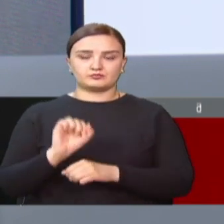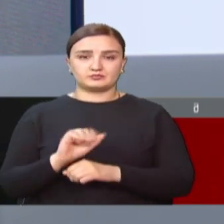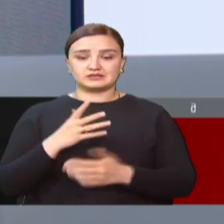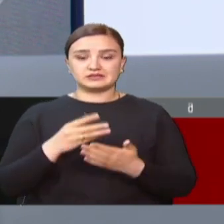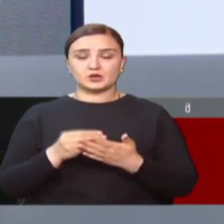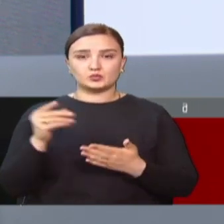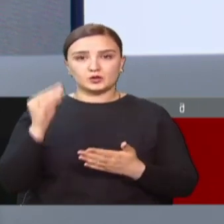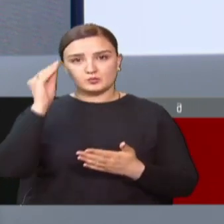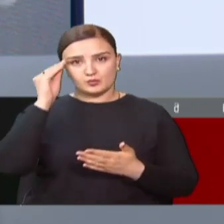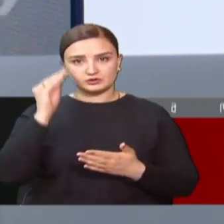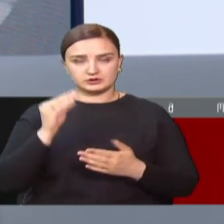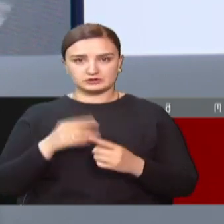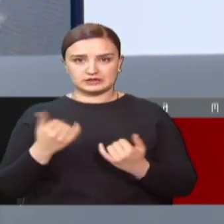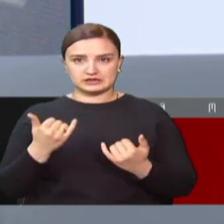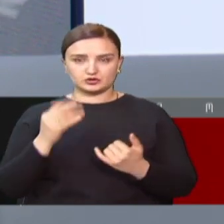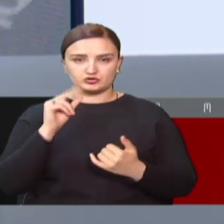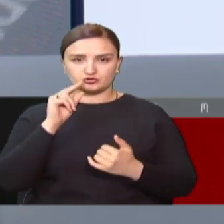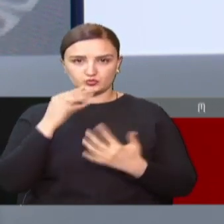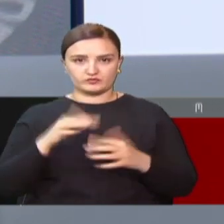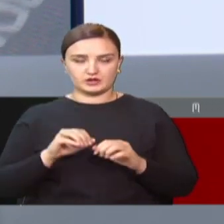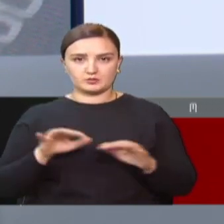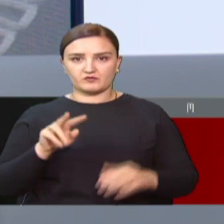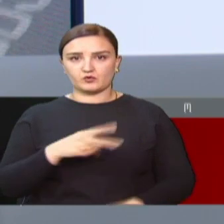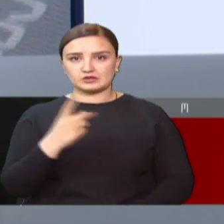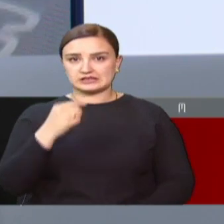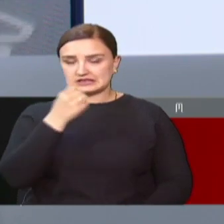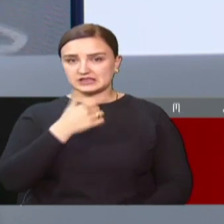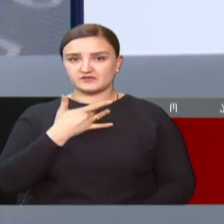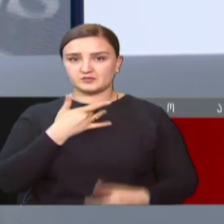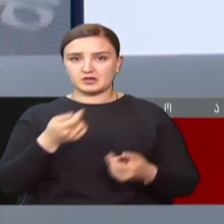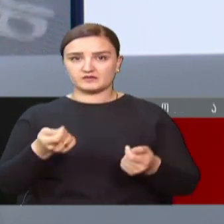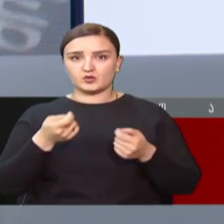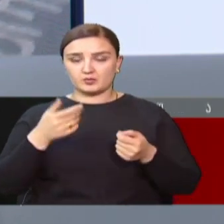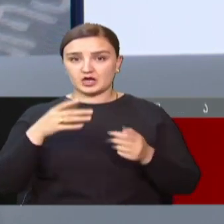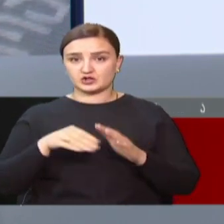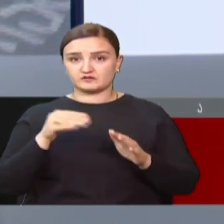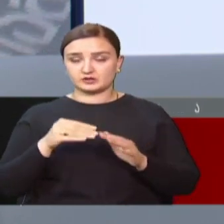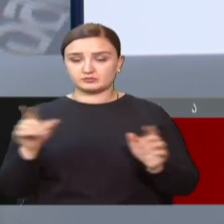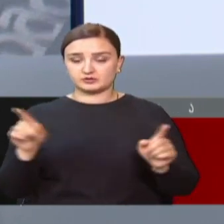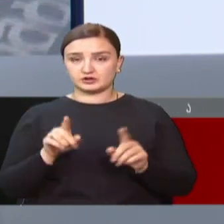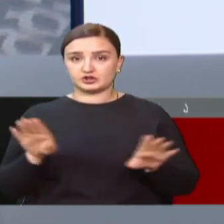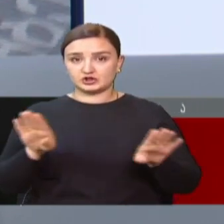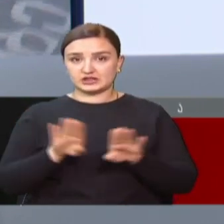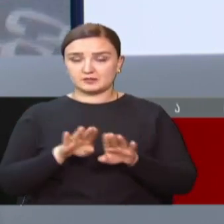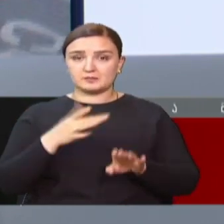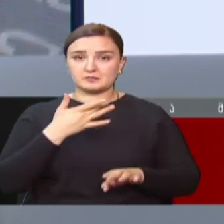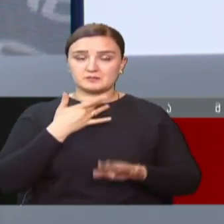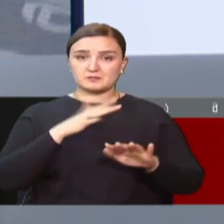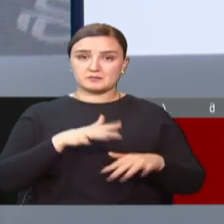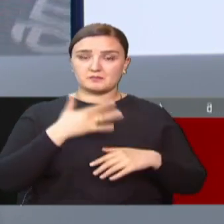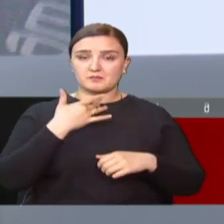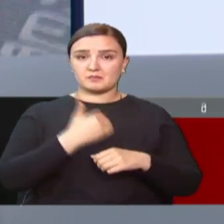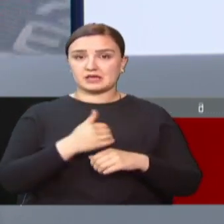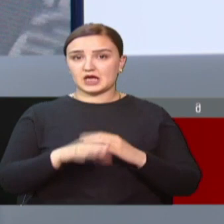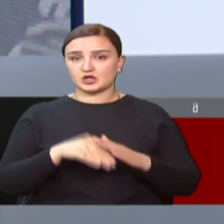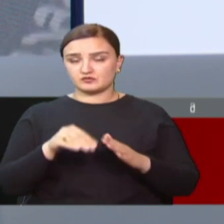ციფრებით ამყარებს, რომლებიც დღეს გამოაქვეყნა. 2021 წლის თვითმმართველობის არჩევნებთან შედარებით, საკრებულოებისა და მერების არჩევნებში